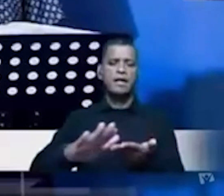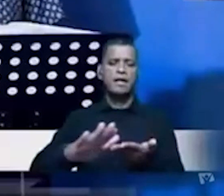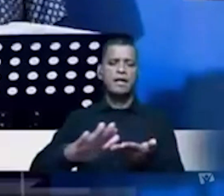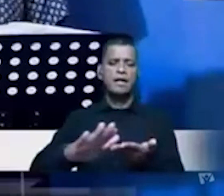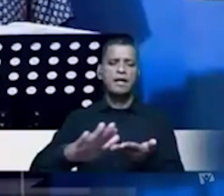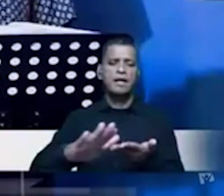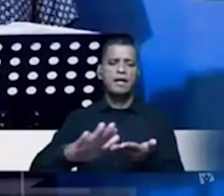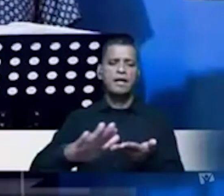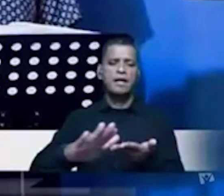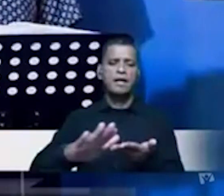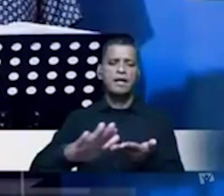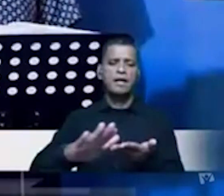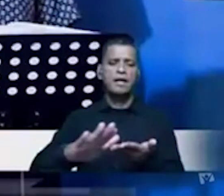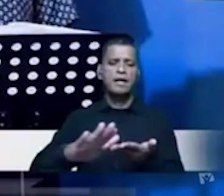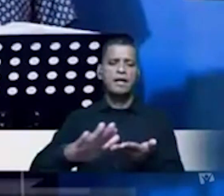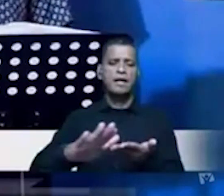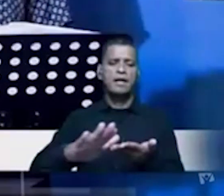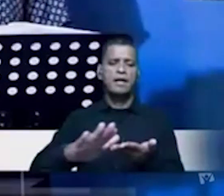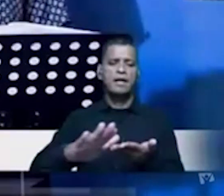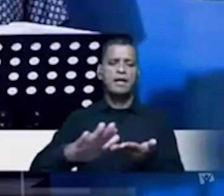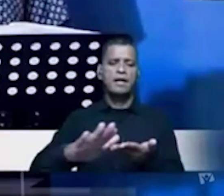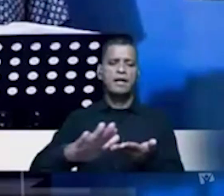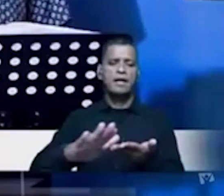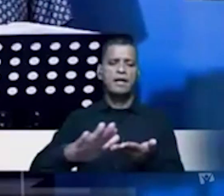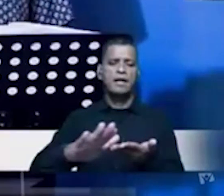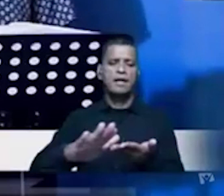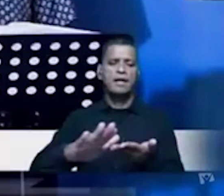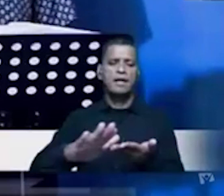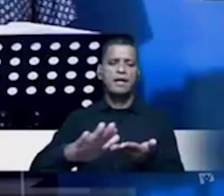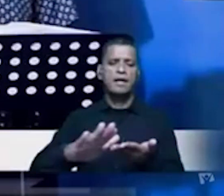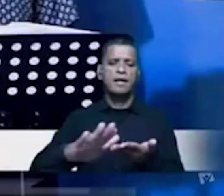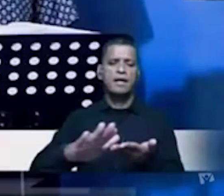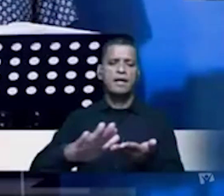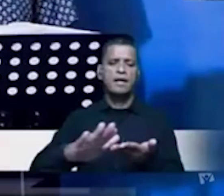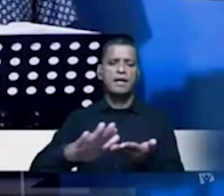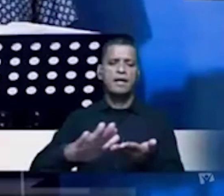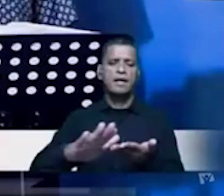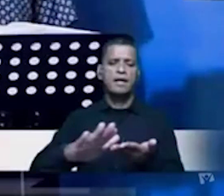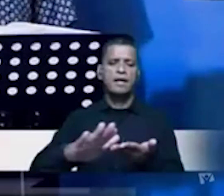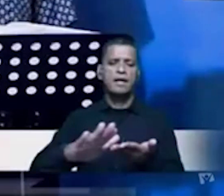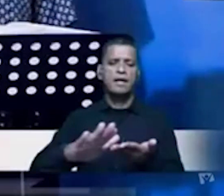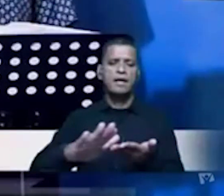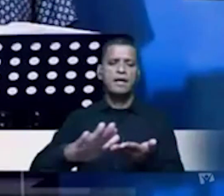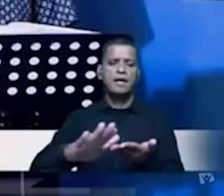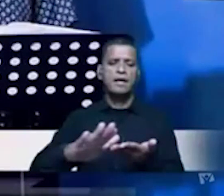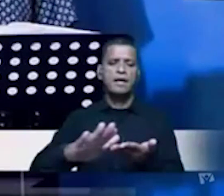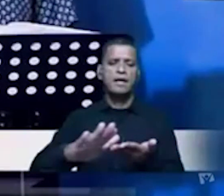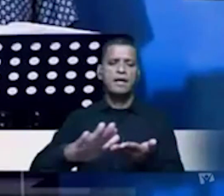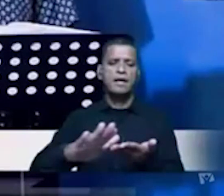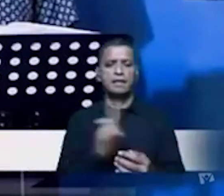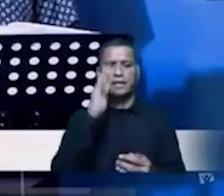kesalehan. Oh biarlah mereka temukan kita setia,